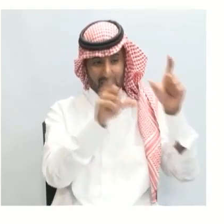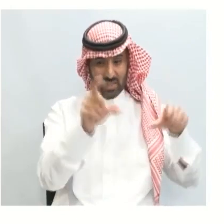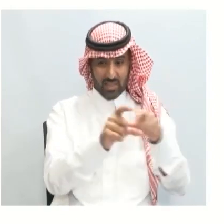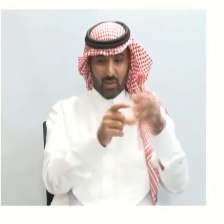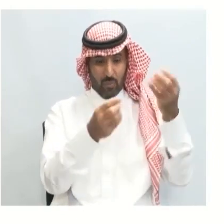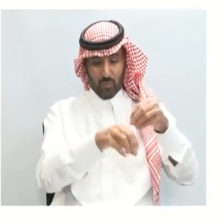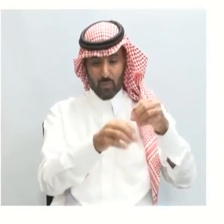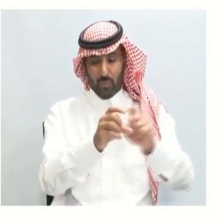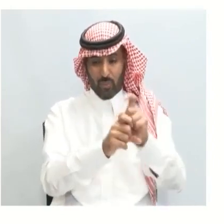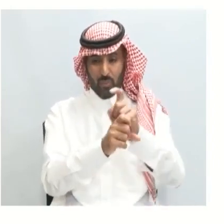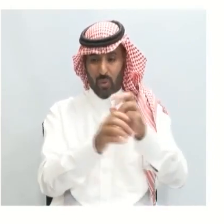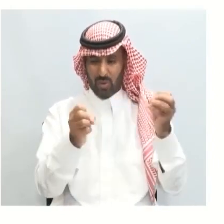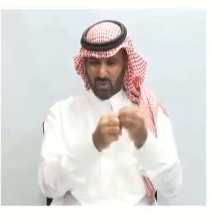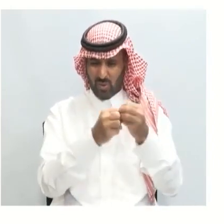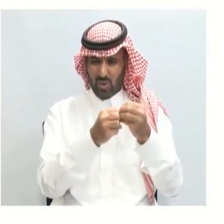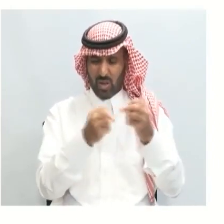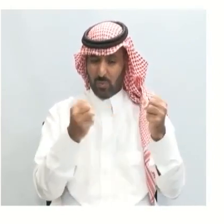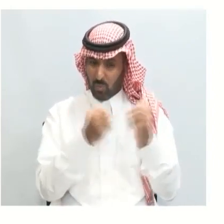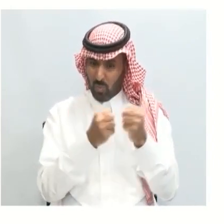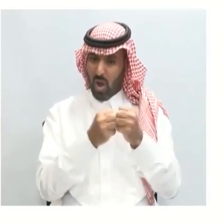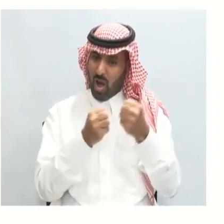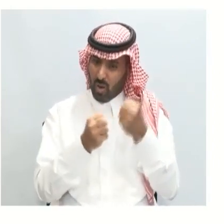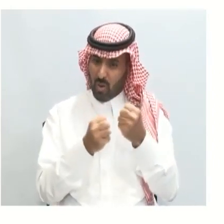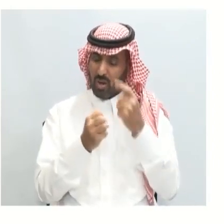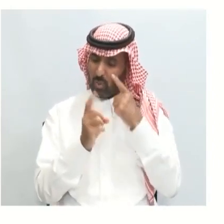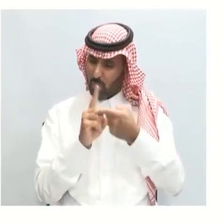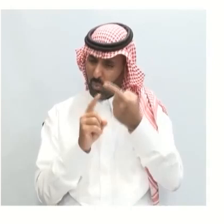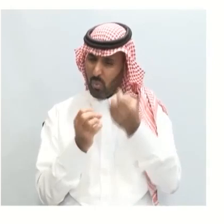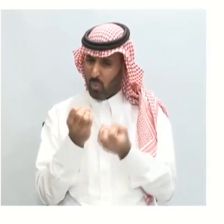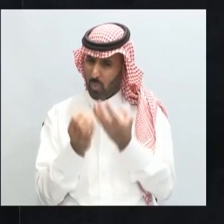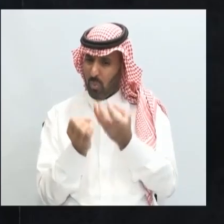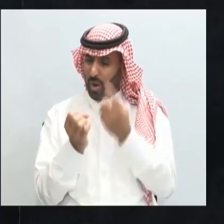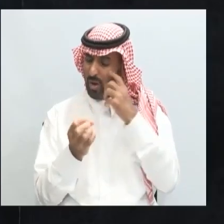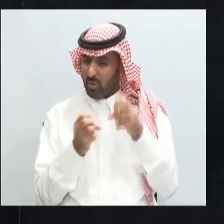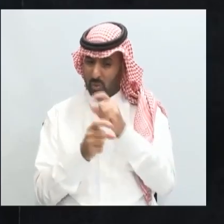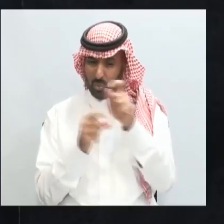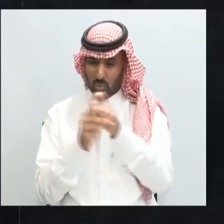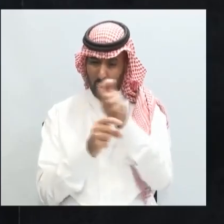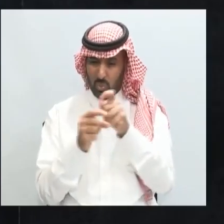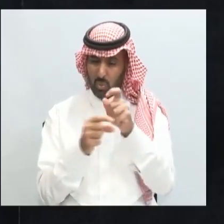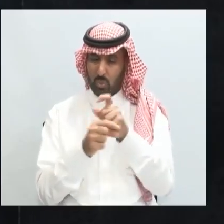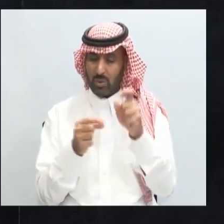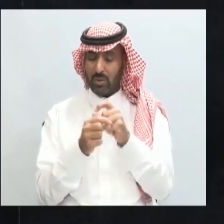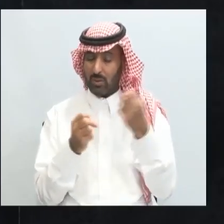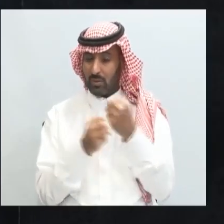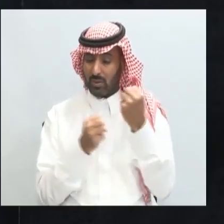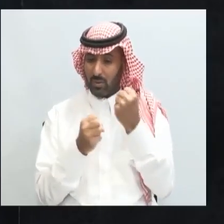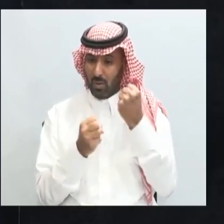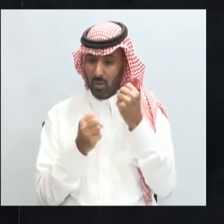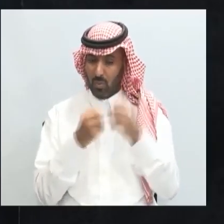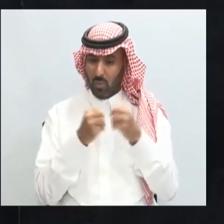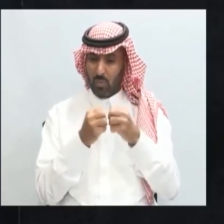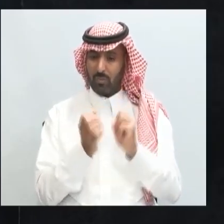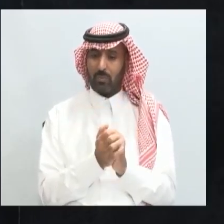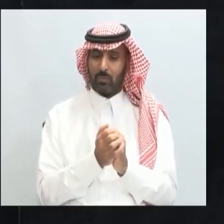الذي توجد فيه وبقوه اكبر اذا انا عندما ازيد درجه الحراره ستصبح الغازات في حاله استنفار ستتحرك ستعطيني